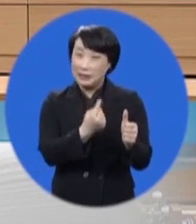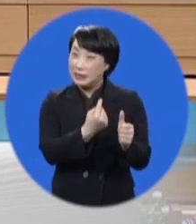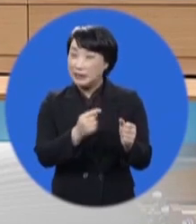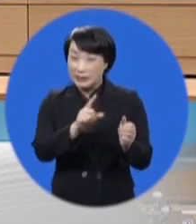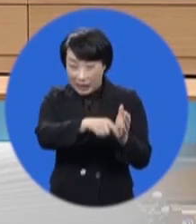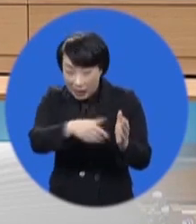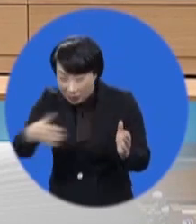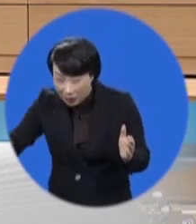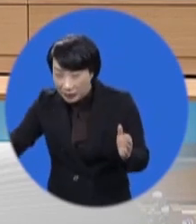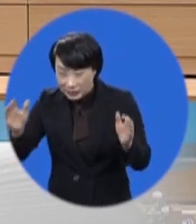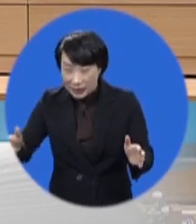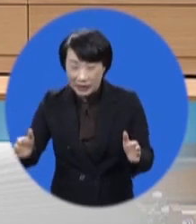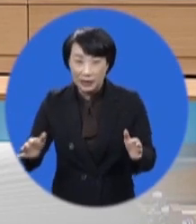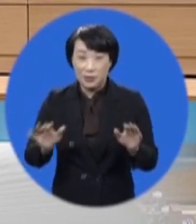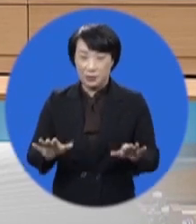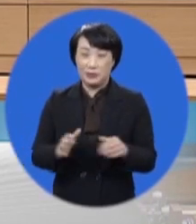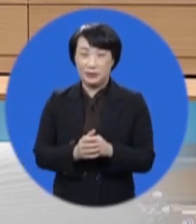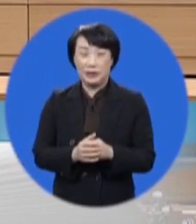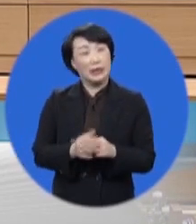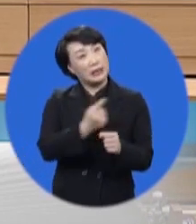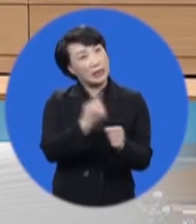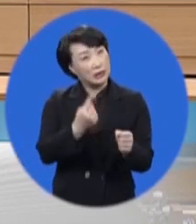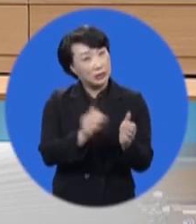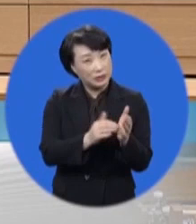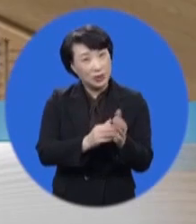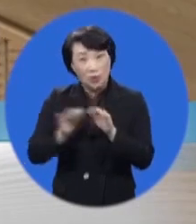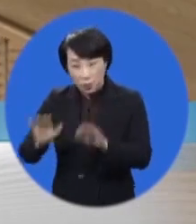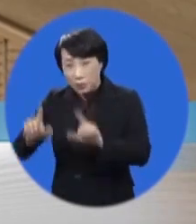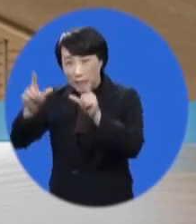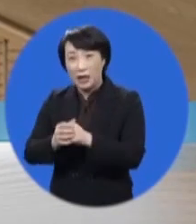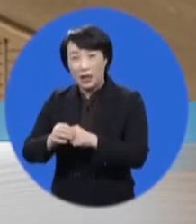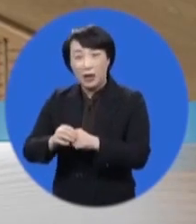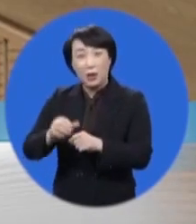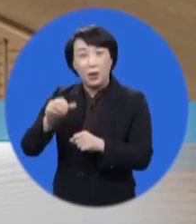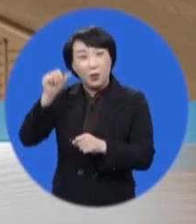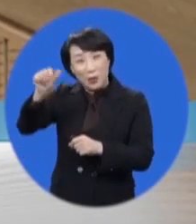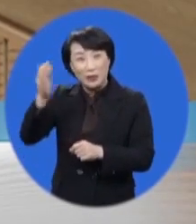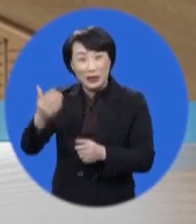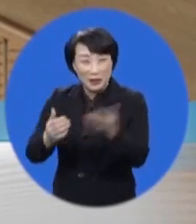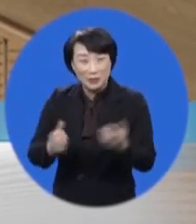작년에서 오늘까지 5일이 지났습니다. 새해가 왔습니다. 새것이 돼서